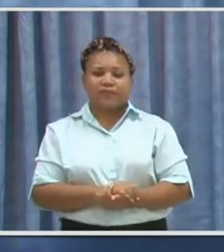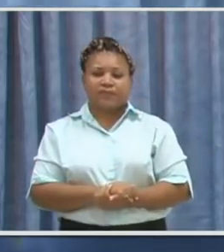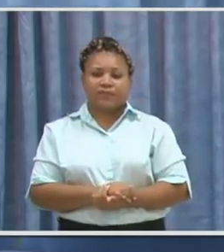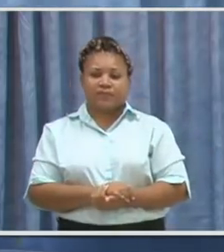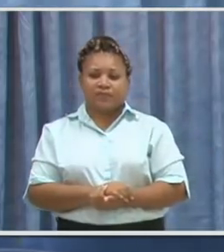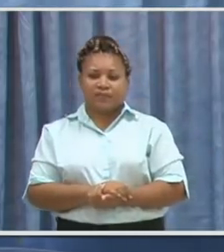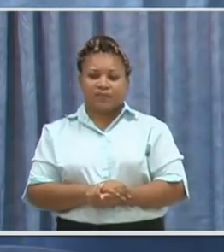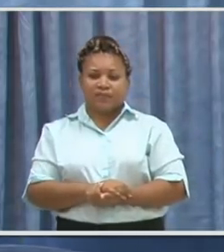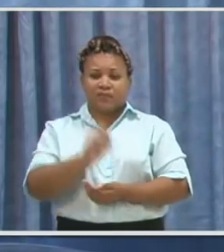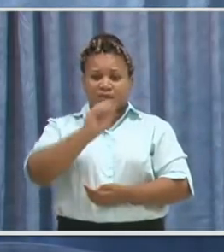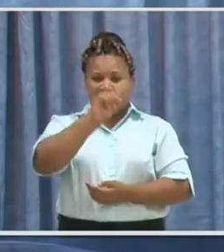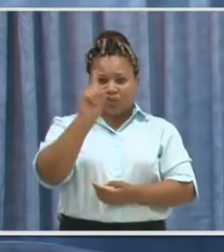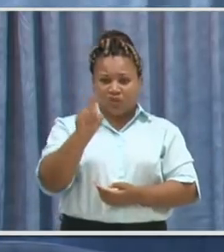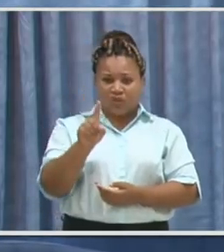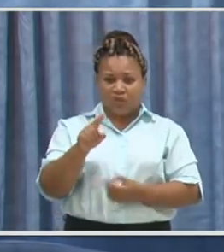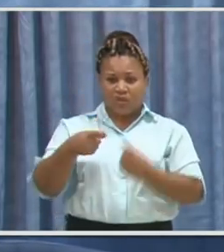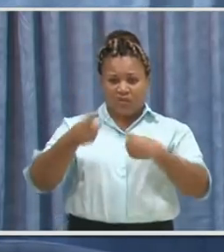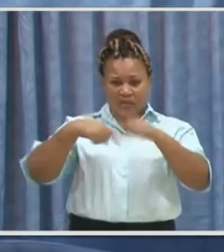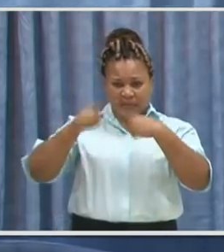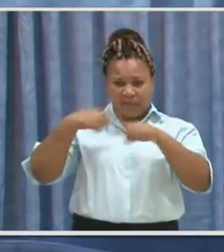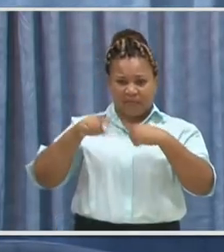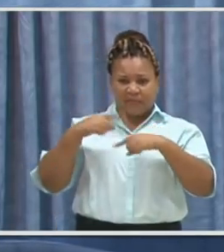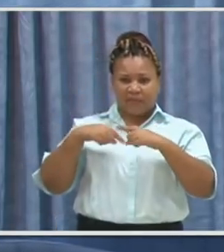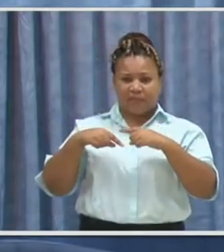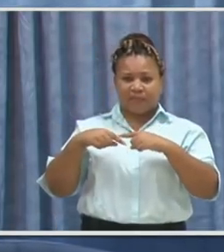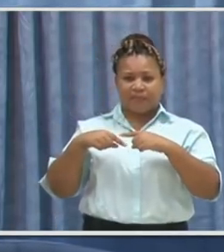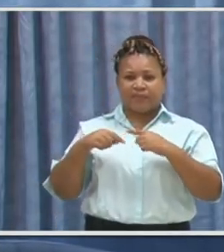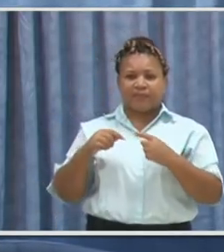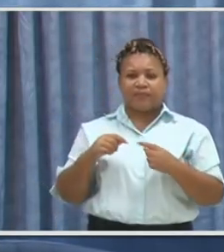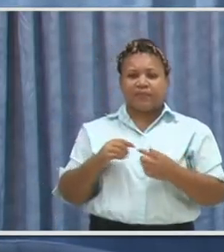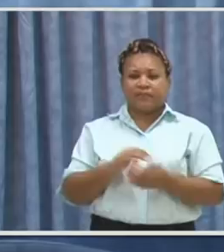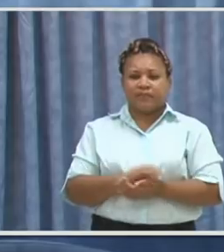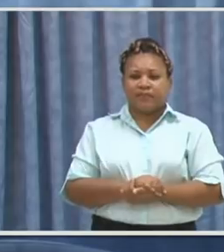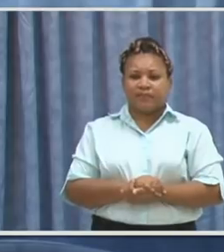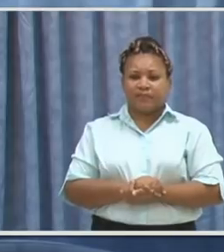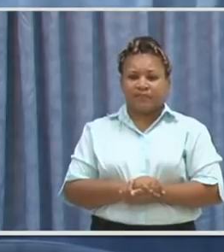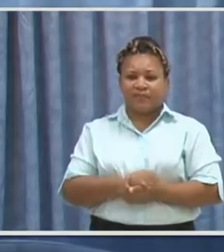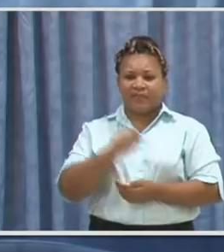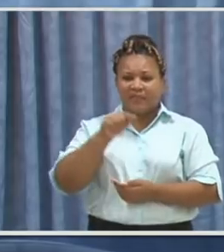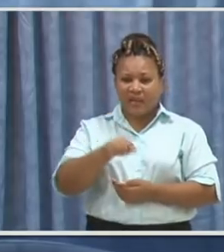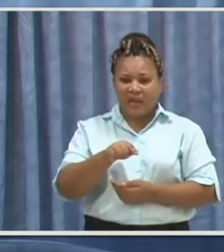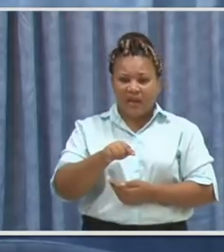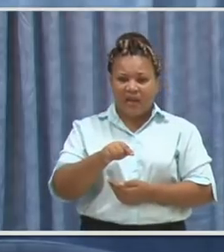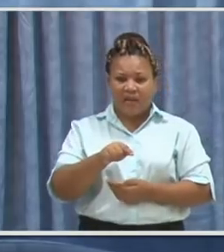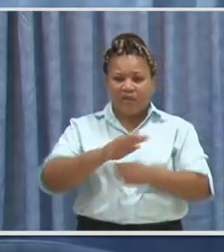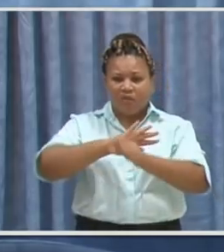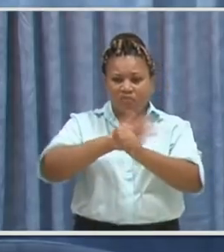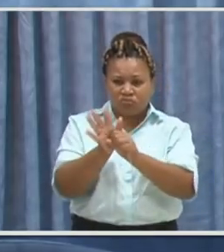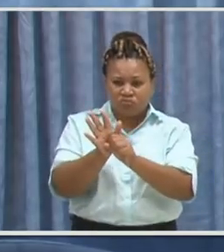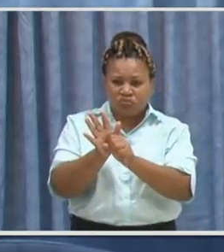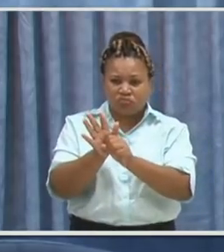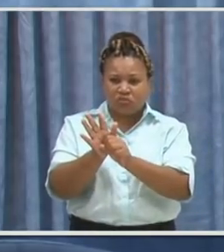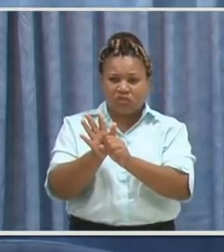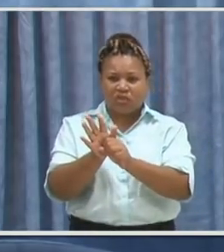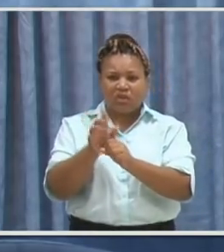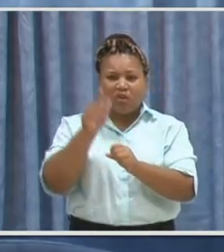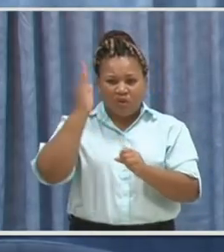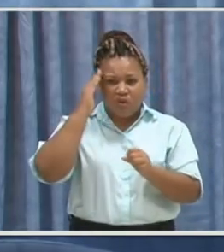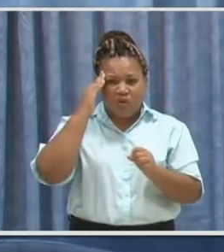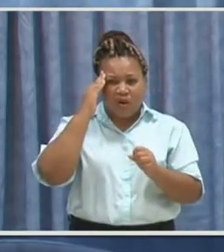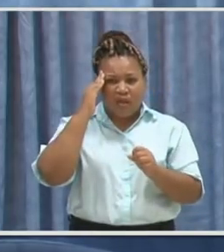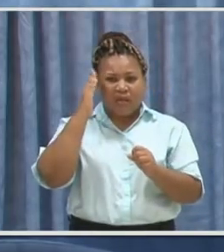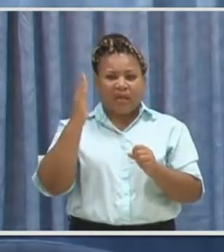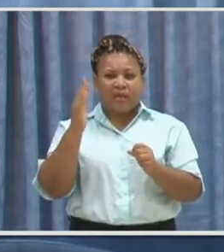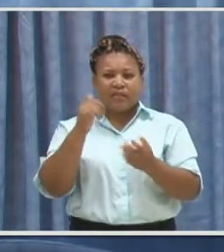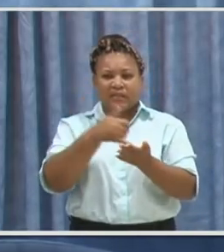lockdown nous comprend c'est ça là pour ce que moi je peux demander sa question en termes plan qui gouvernement c'est sérieux là là pas bonne facilité qu'on nous cause plusieurs fois là il dit souhait nous cause